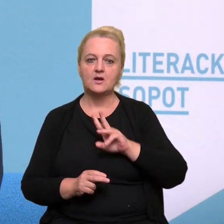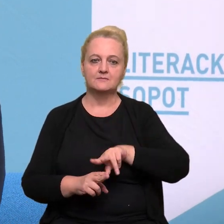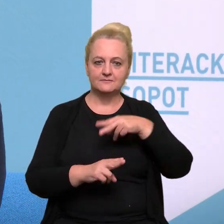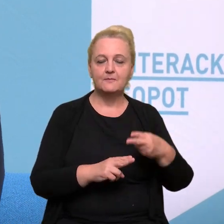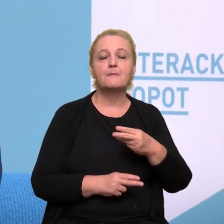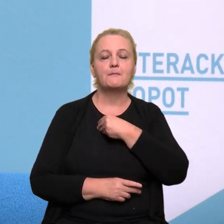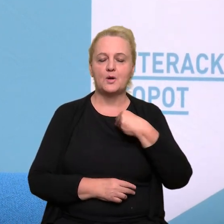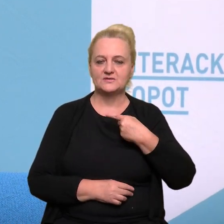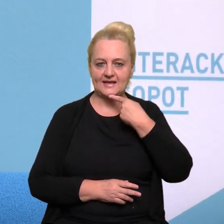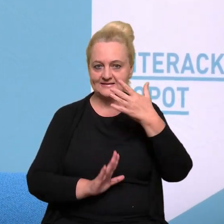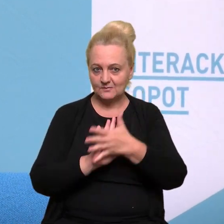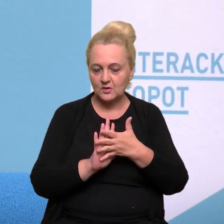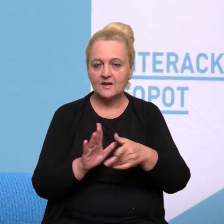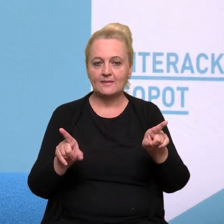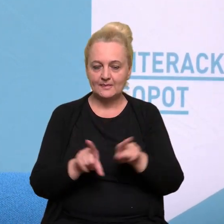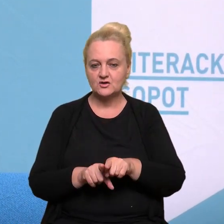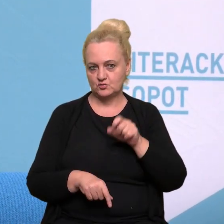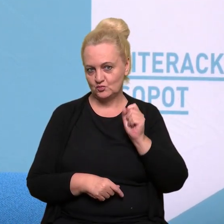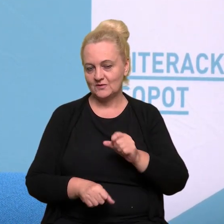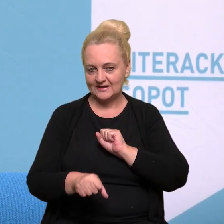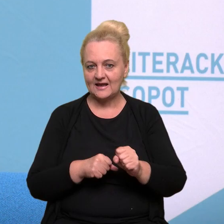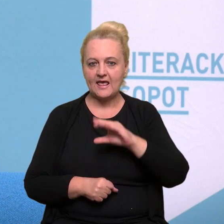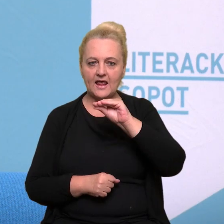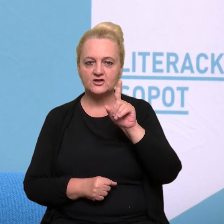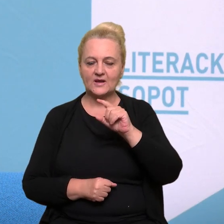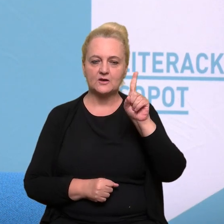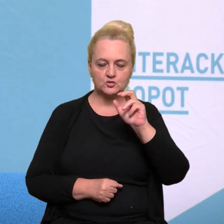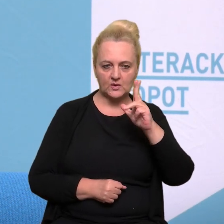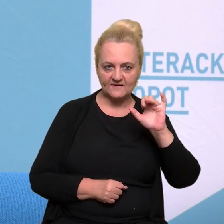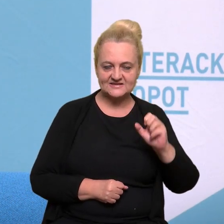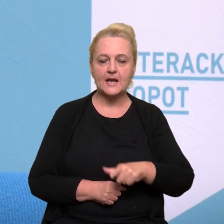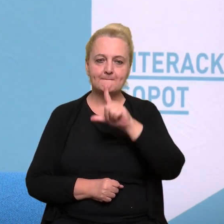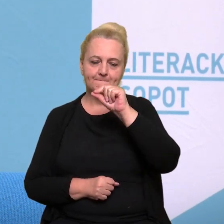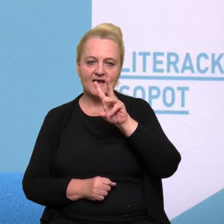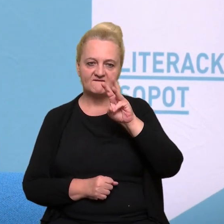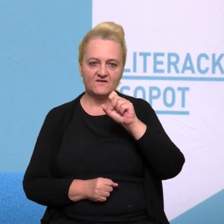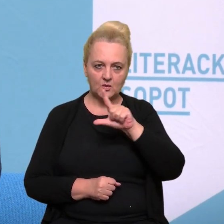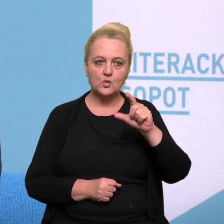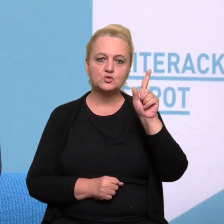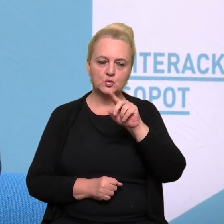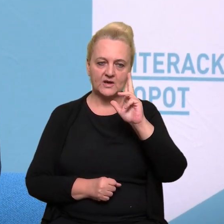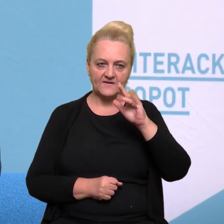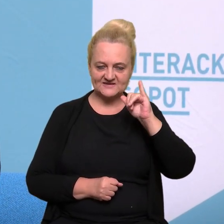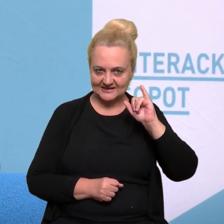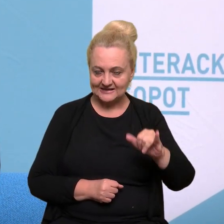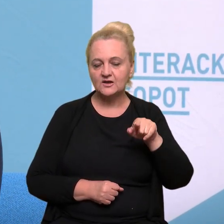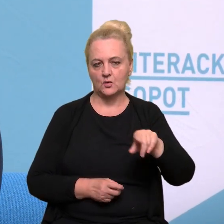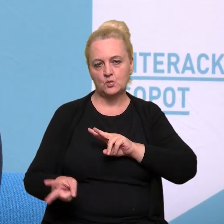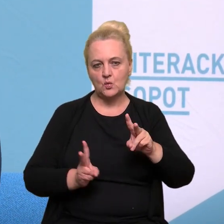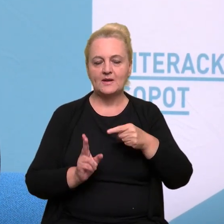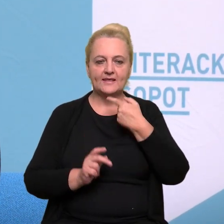polski język migowy. Dzisiaj również tak jest. Elżbieta Żurawska i Paweł Żurawski będą to